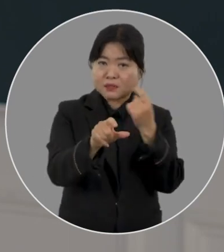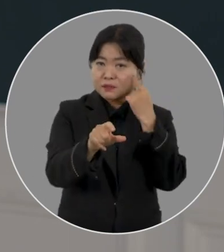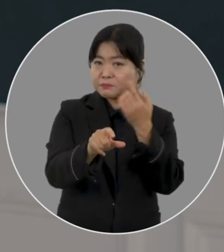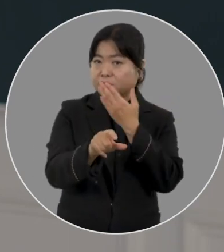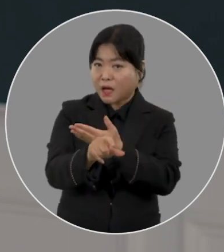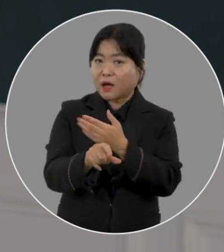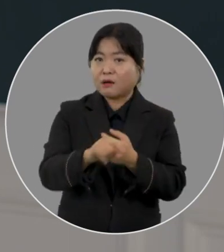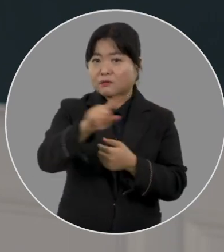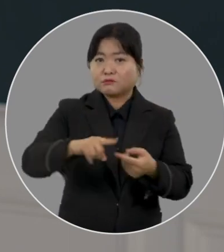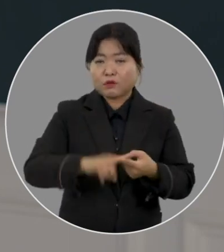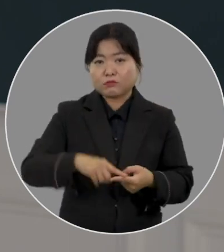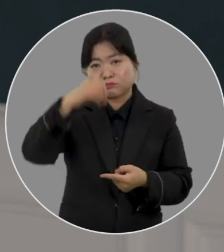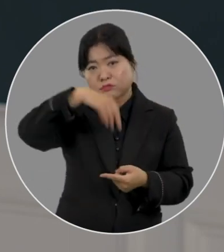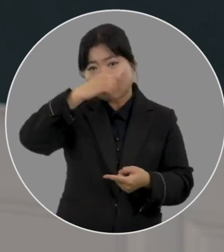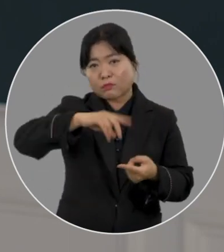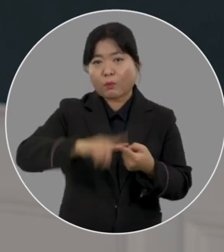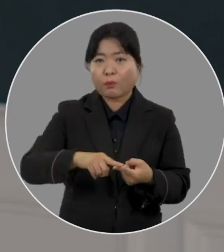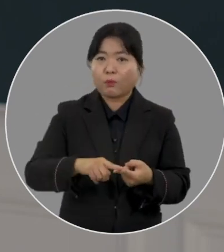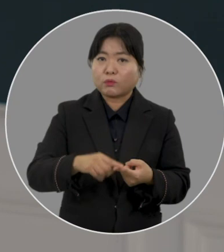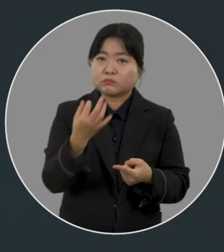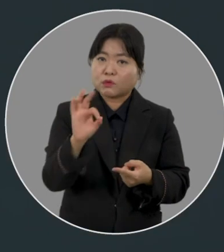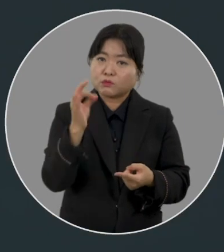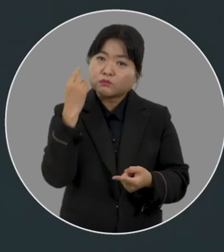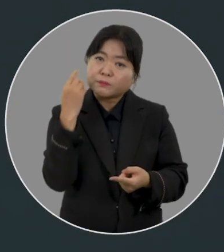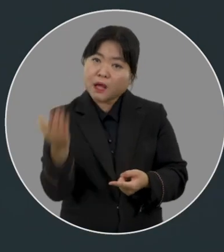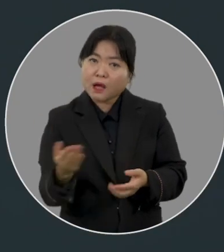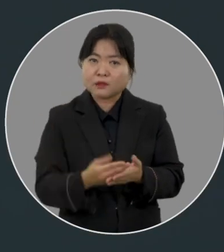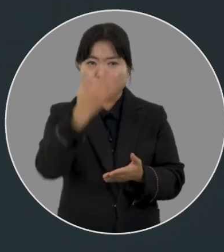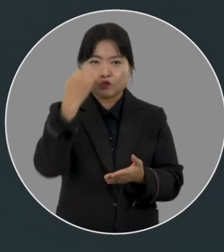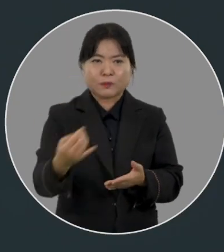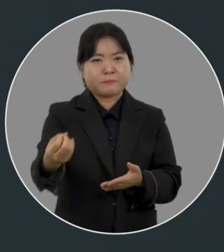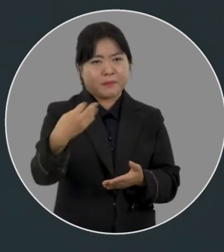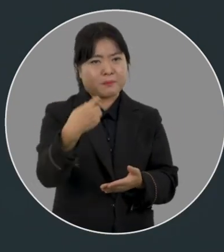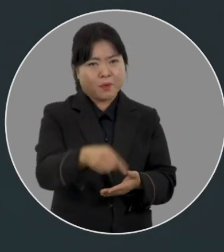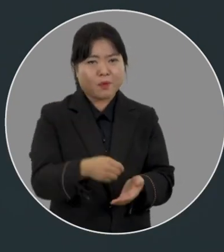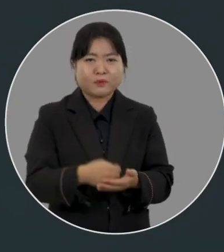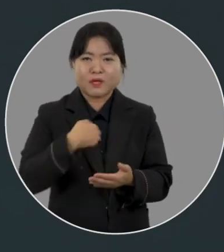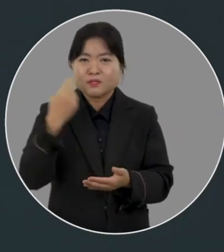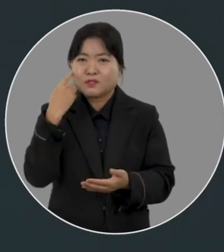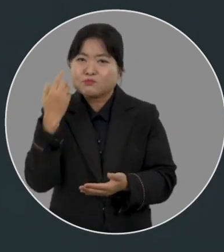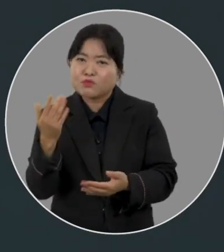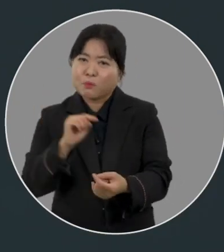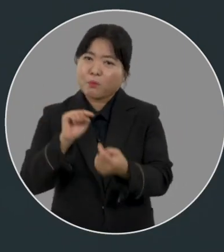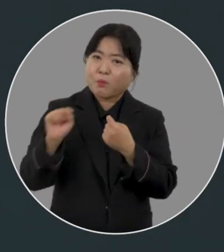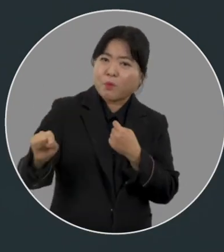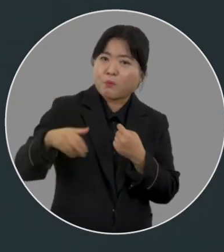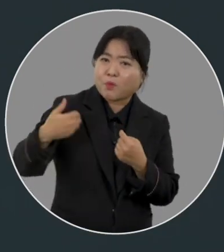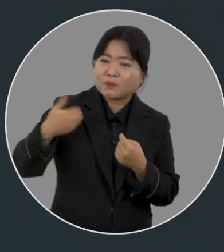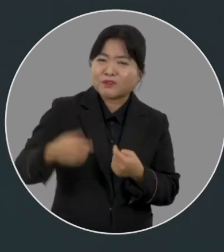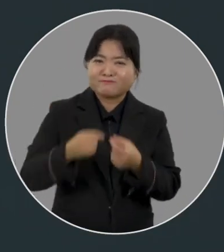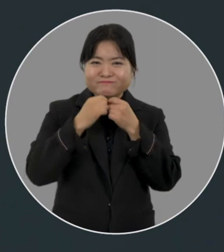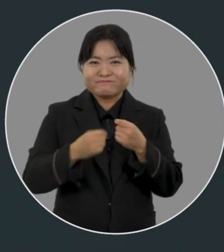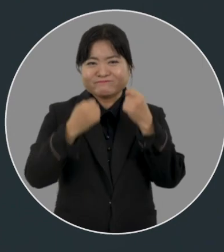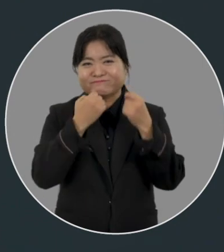새겨져 있고 이것이 용납이 됩니까? 수녀님 말씀이 제 질문을 잘 못 알아들으셨는지